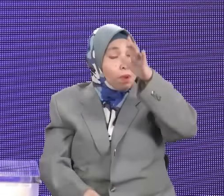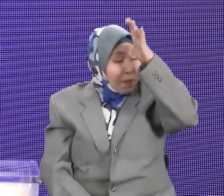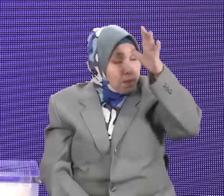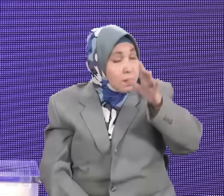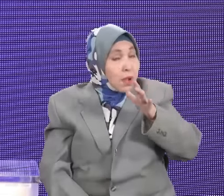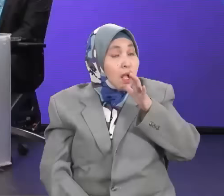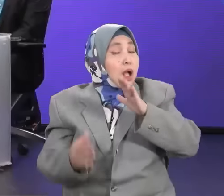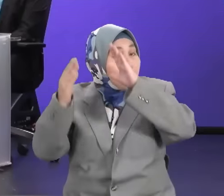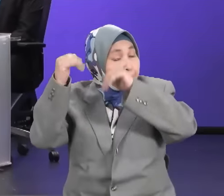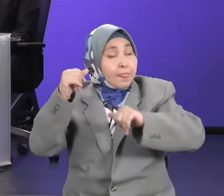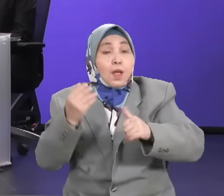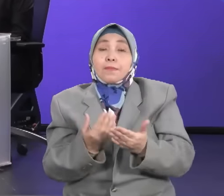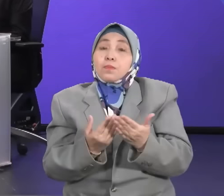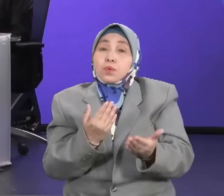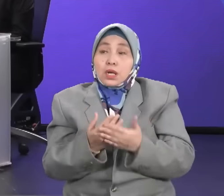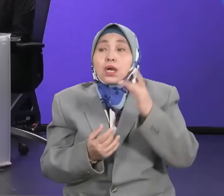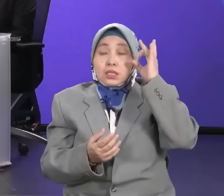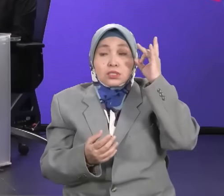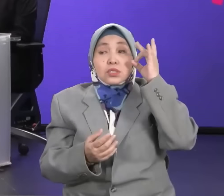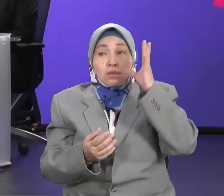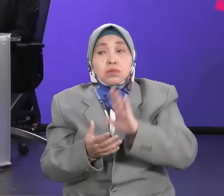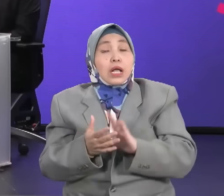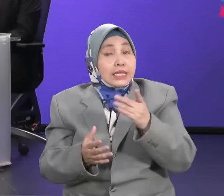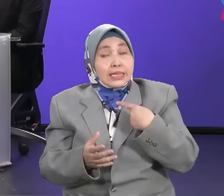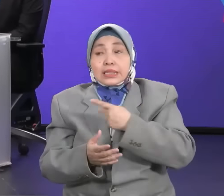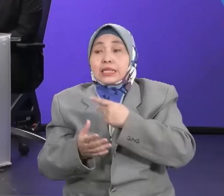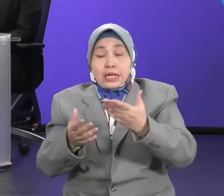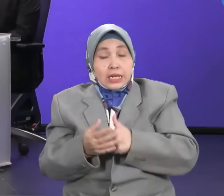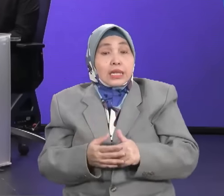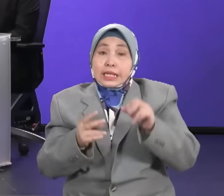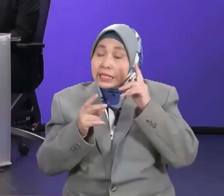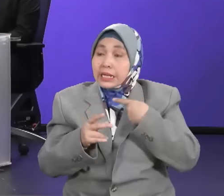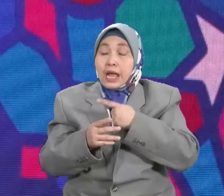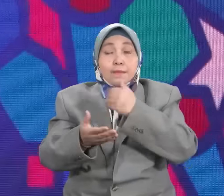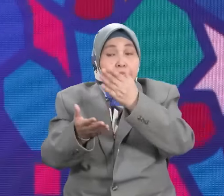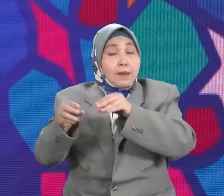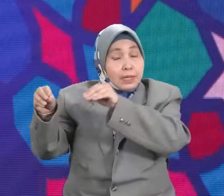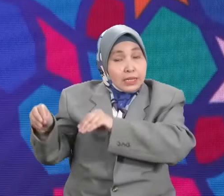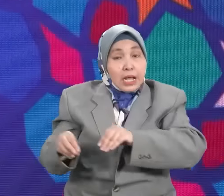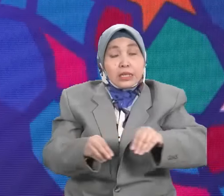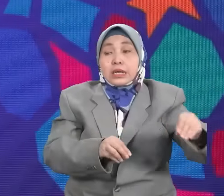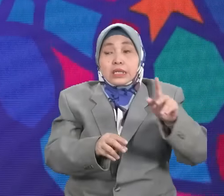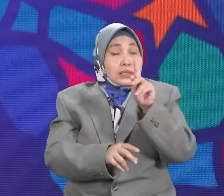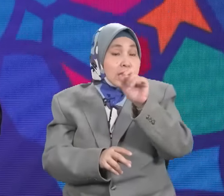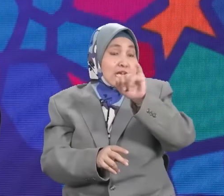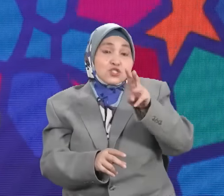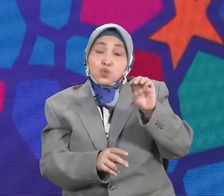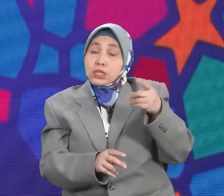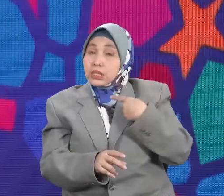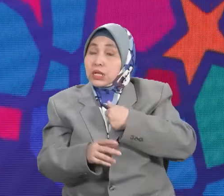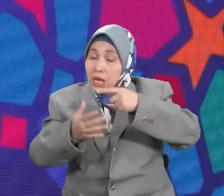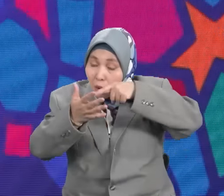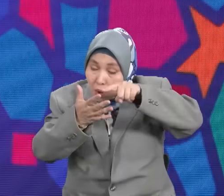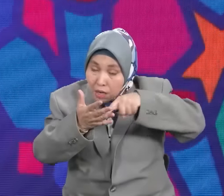mudah-mudahan Allah permudahkan Insya Allah ta'ala kita singgah ke ruangan tajwid kita ulang kaji hari